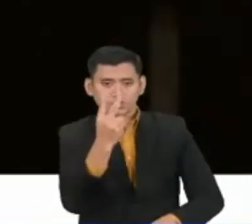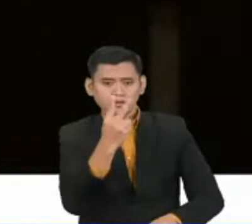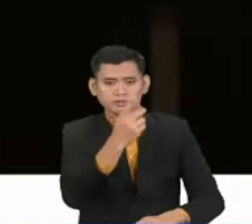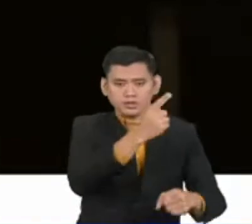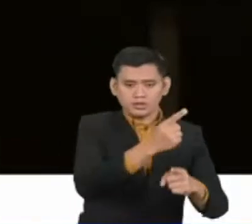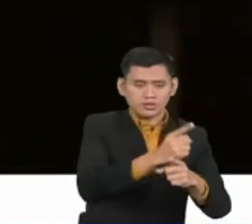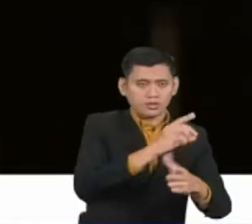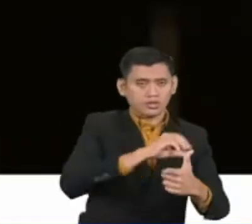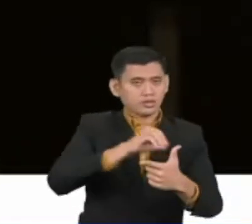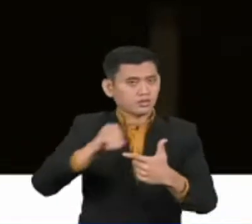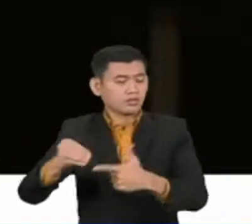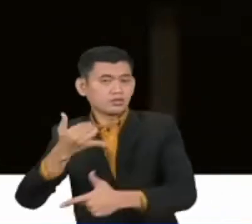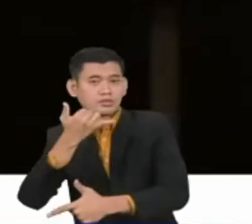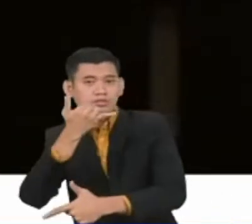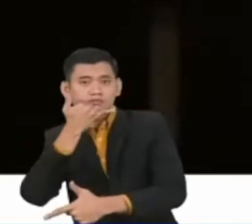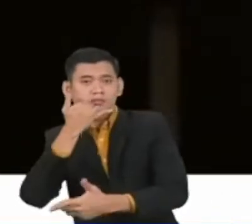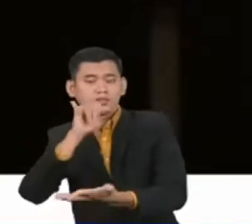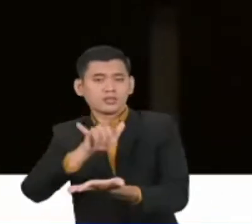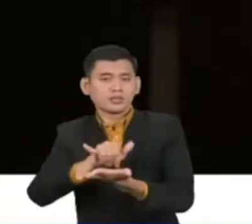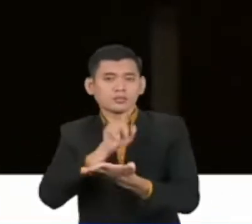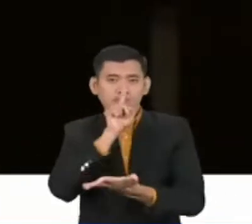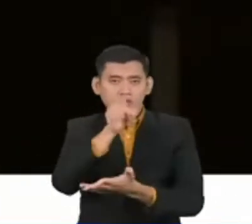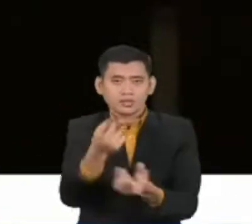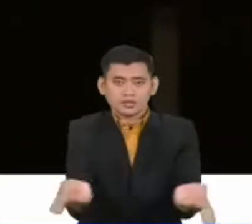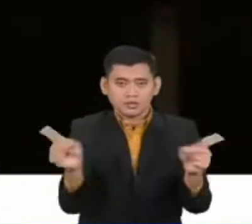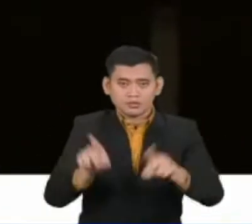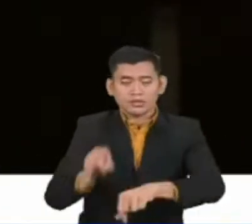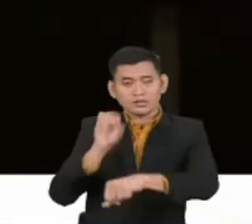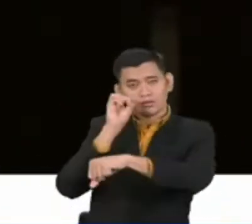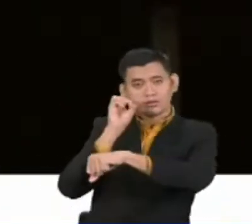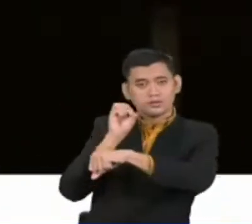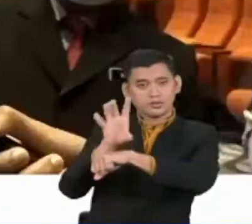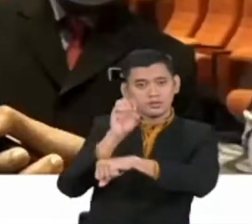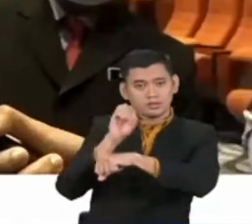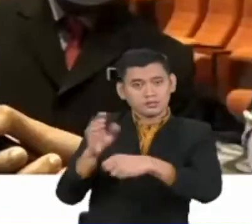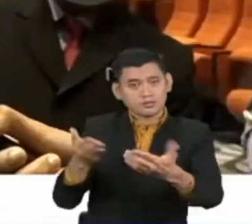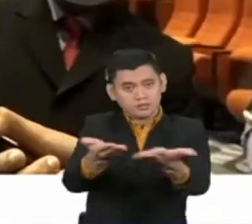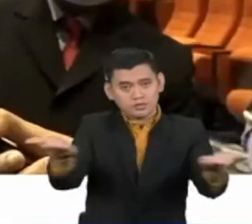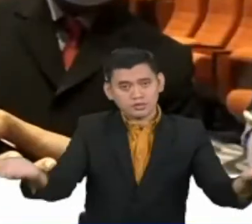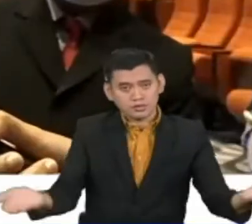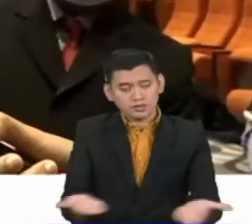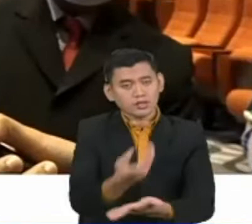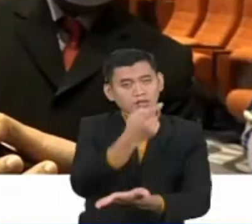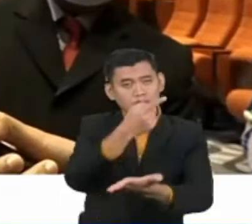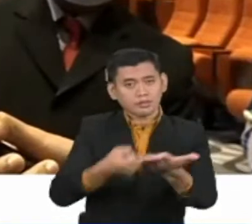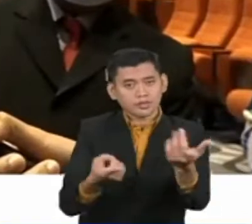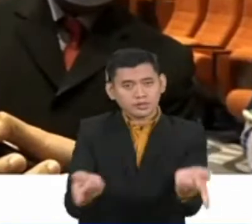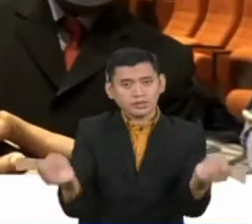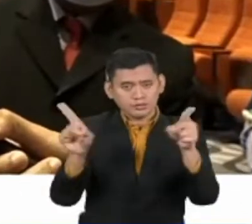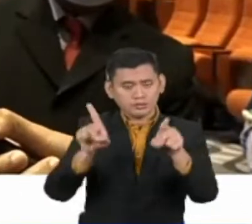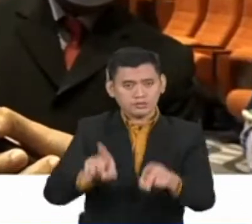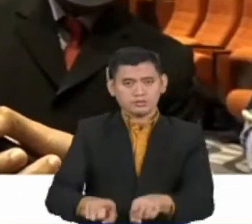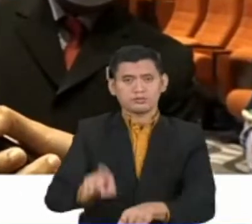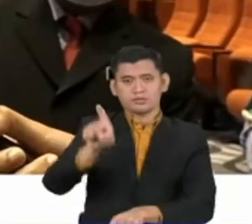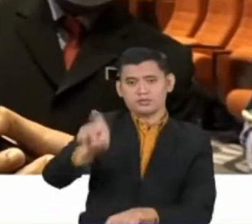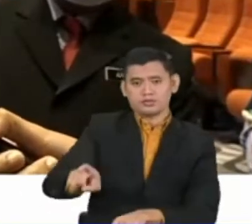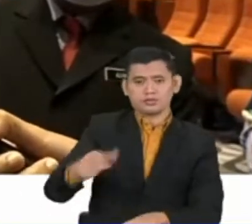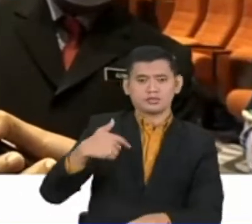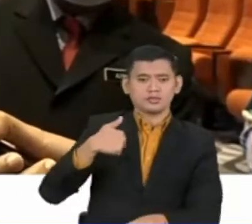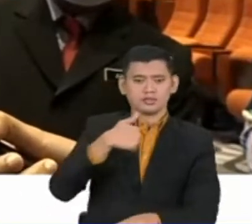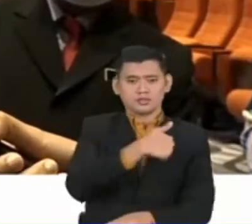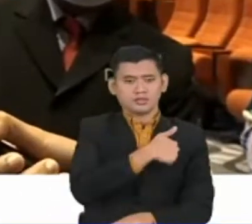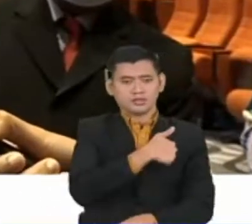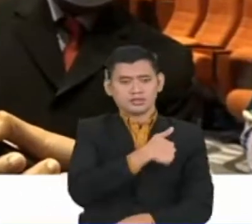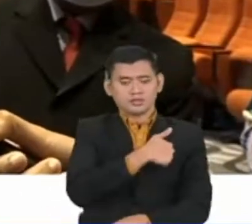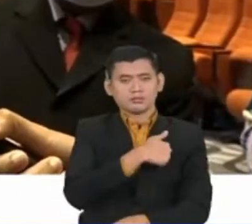salah. Itu sepatutnya berlaku gitu. Nasihat saya ialah supaya apa perkara sekalipun, mesti kita nak mengaji